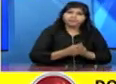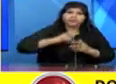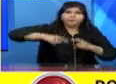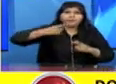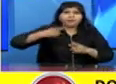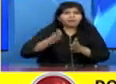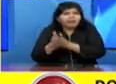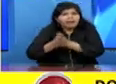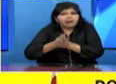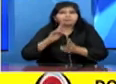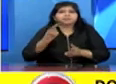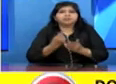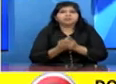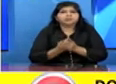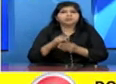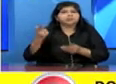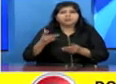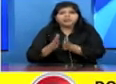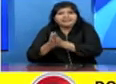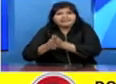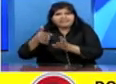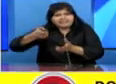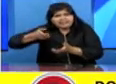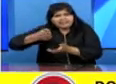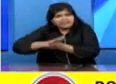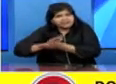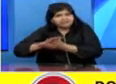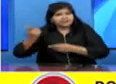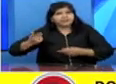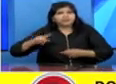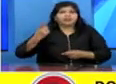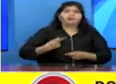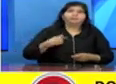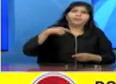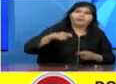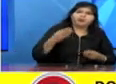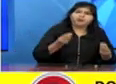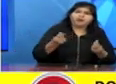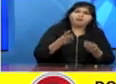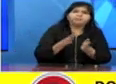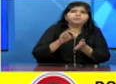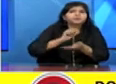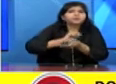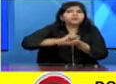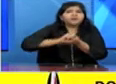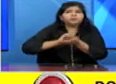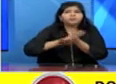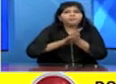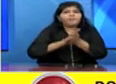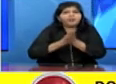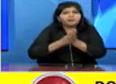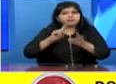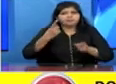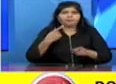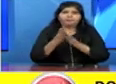हाथ साफ करना है। अगर आपके पास सैनिटाइजेशन नहीं है फिर भी अपना सादा सिंपल साबुन से और पानी से हाथ